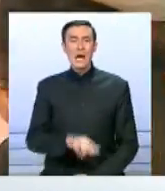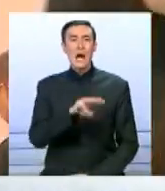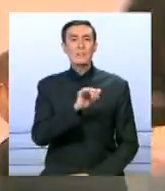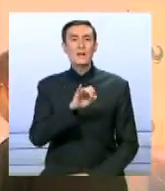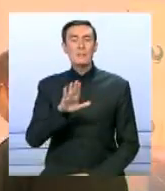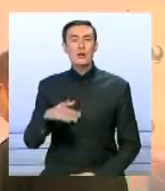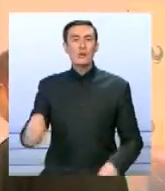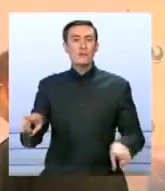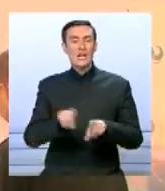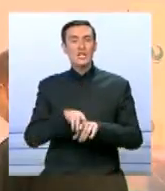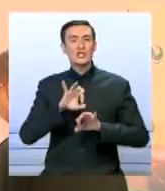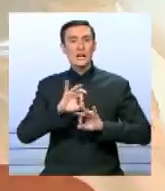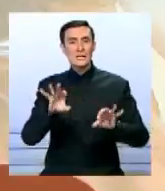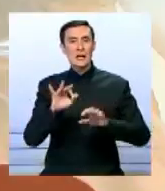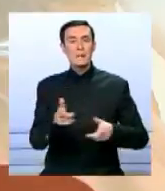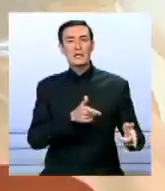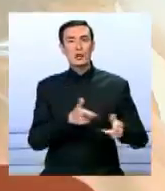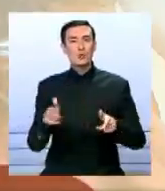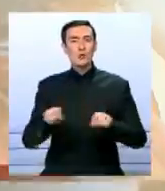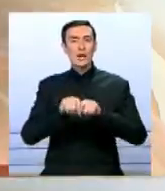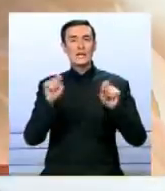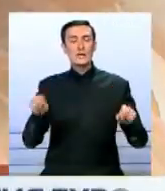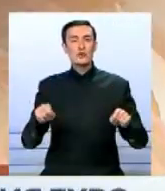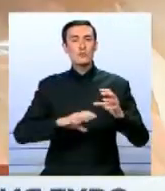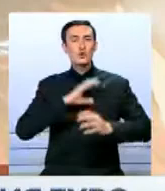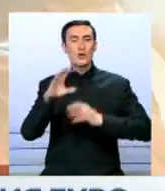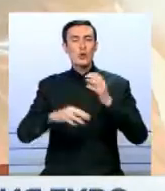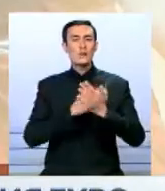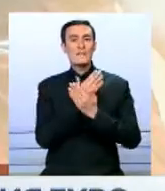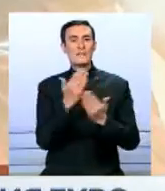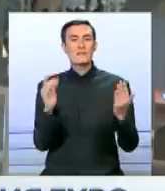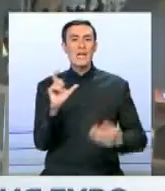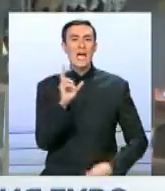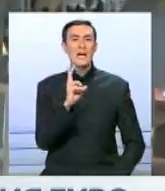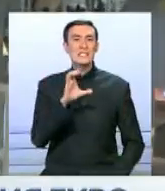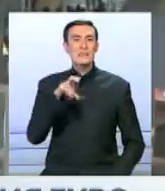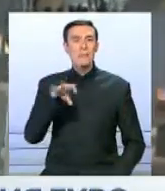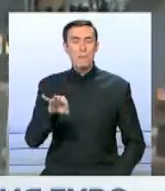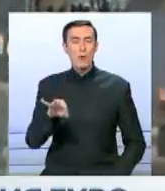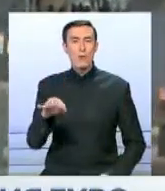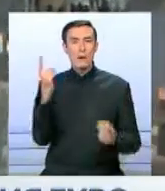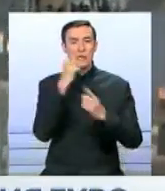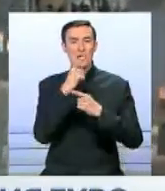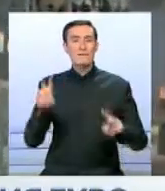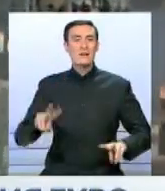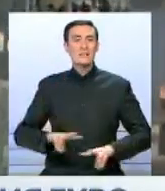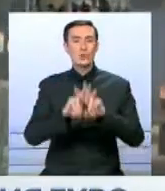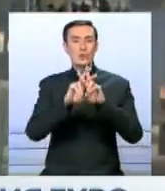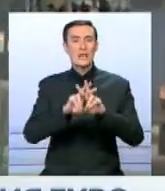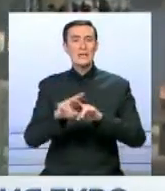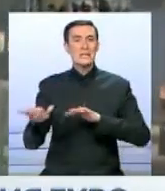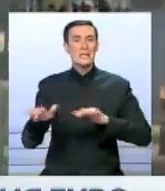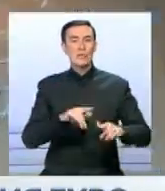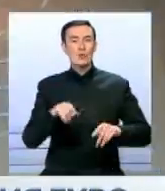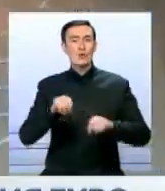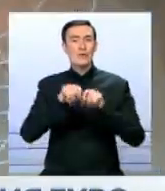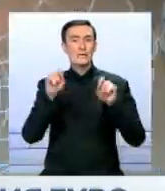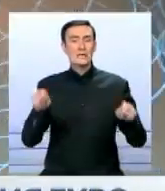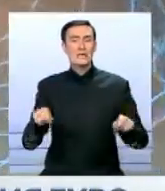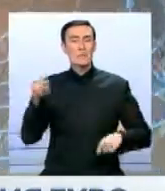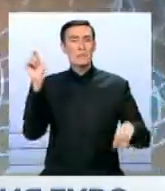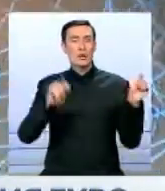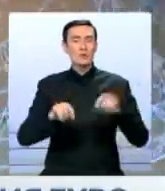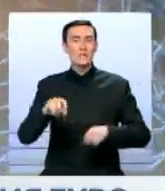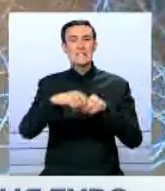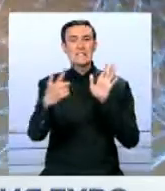Кайрат Абдрахманов также рассказал о подготовке к открытию международной выставки «Экспо». По его данным, в Астану на церемонию открытия приедут